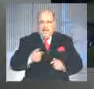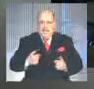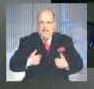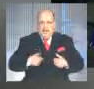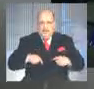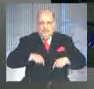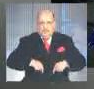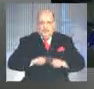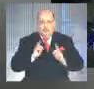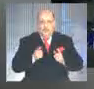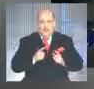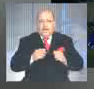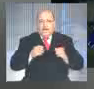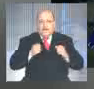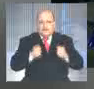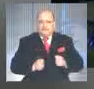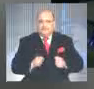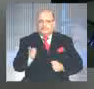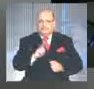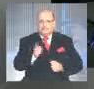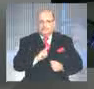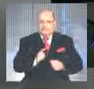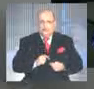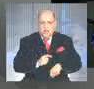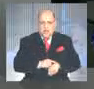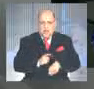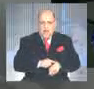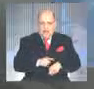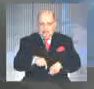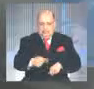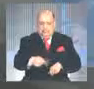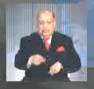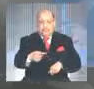باش نحفظوا ديمومة باش نحفظوا توازن المجتمع.